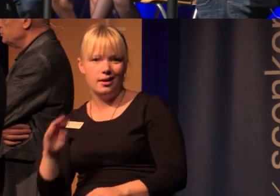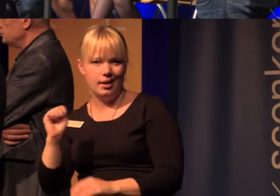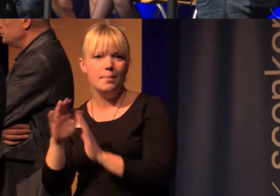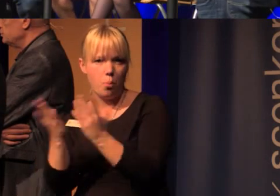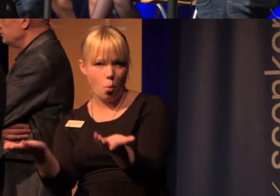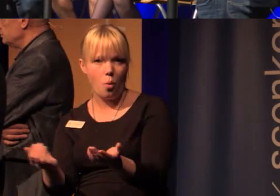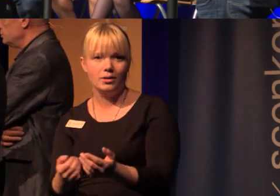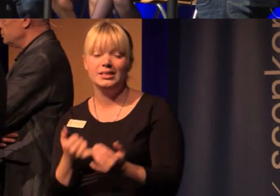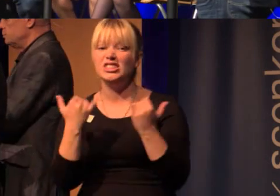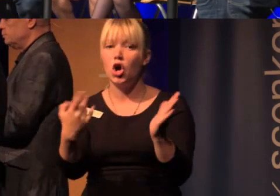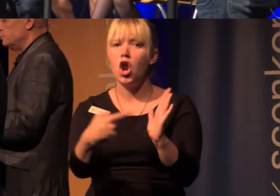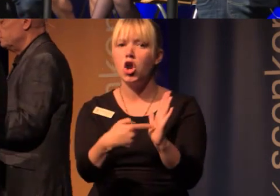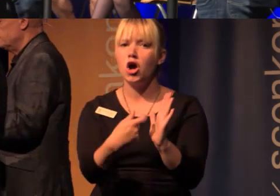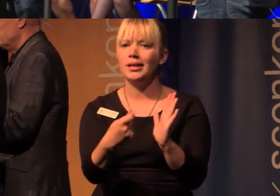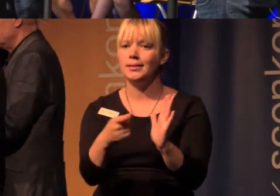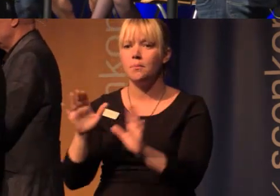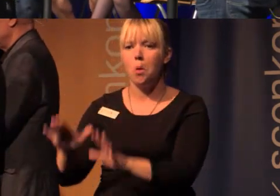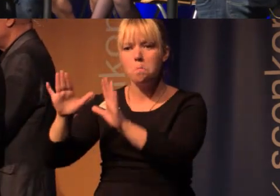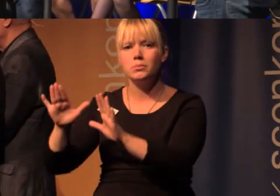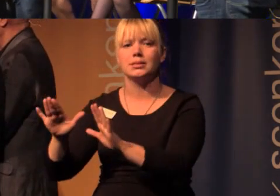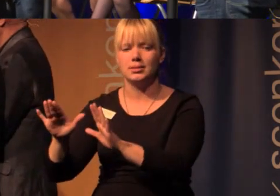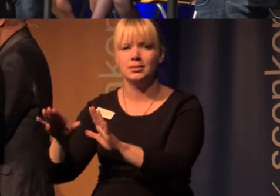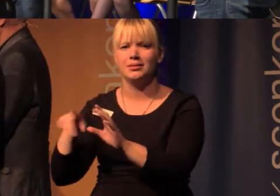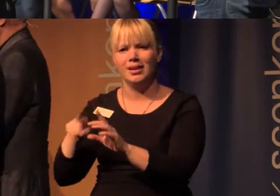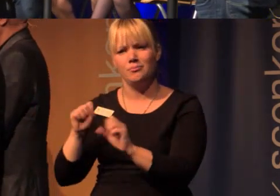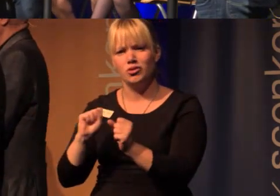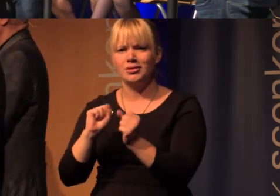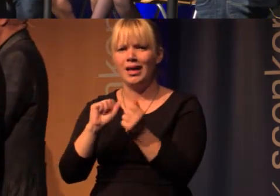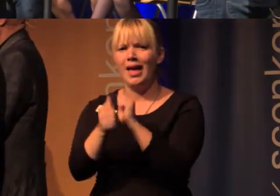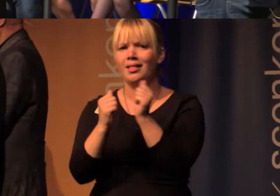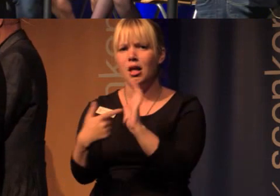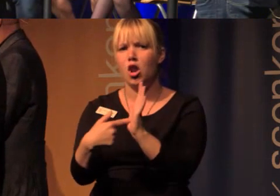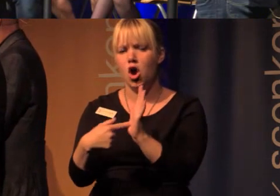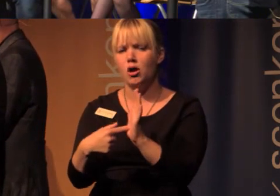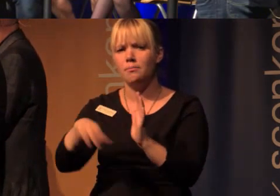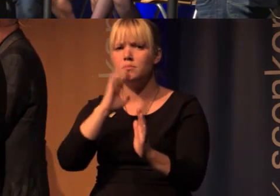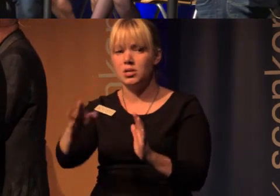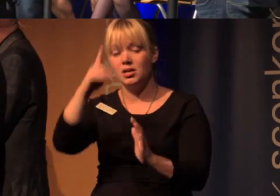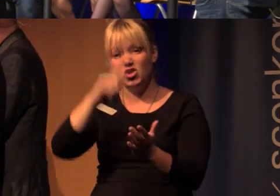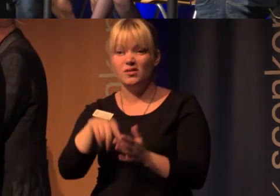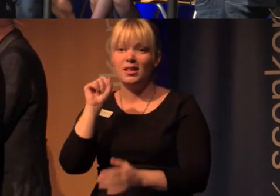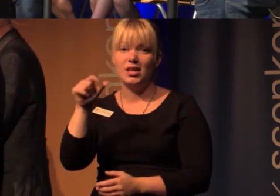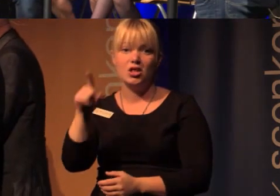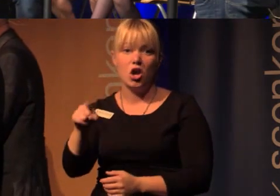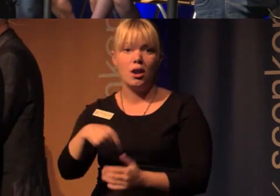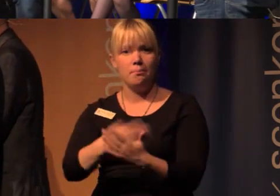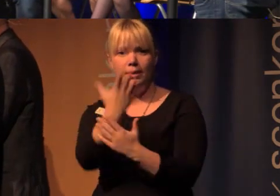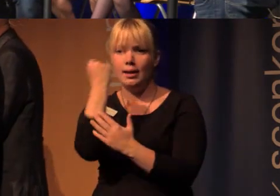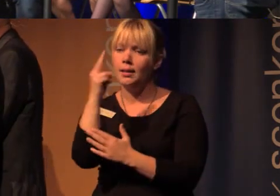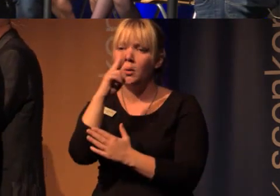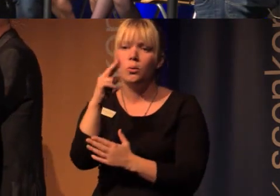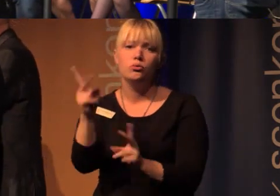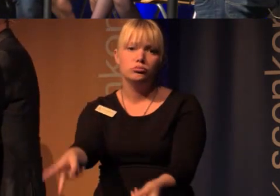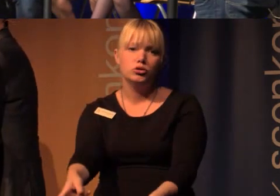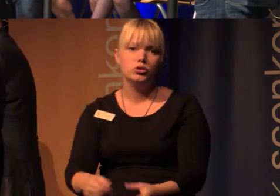med den upphovsrättslagstiftning som finns idag. Så där måste vi också modernisera den så att det går att låna ut digitala medier. Tack så